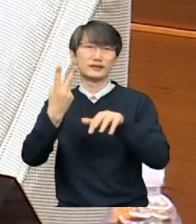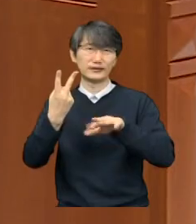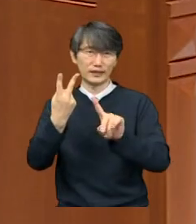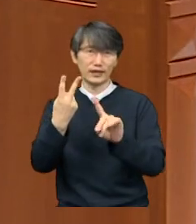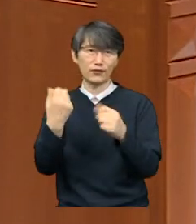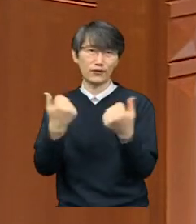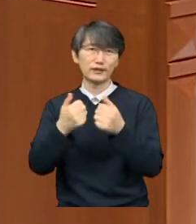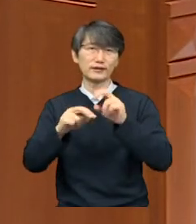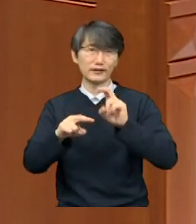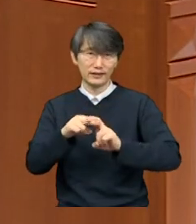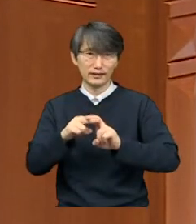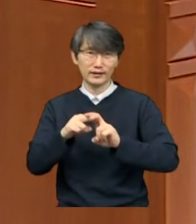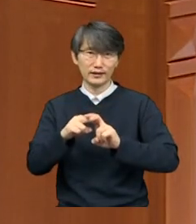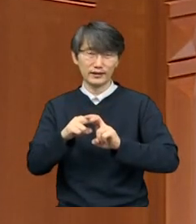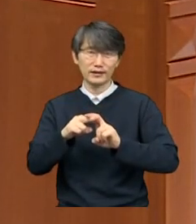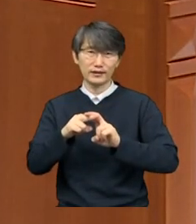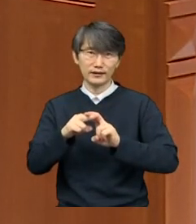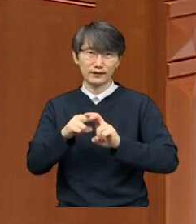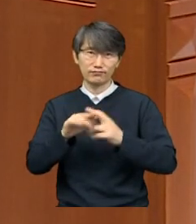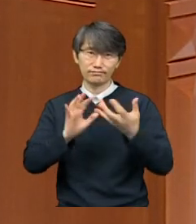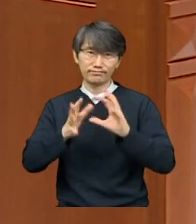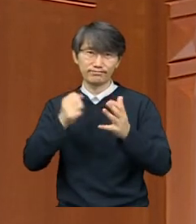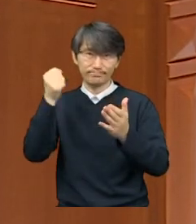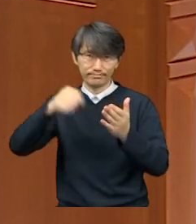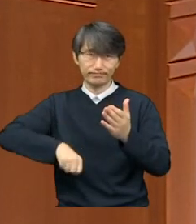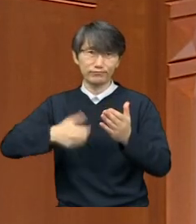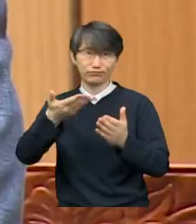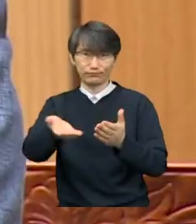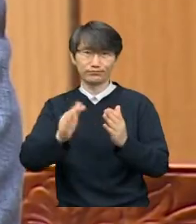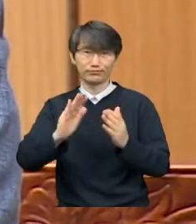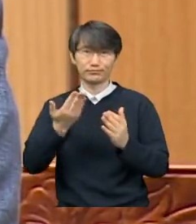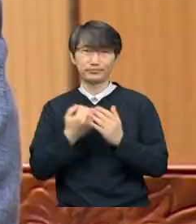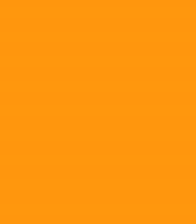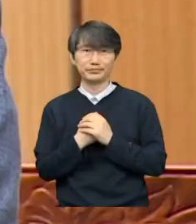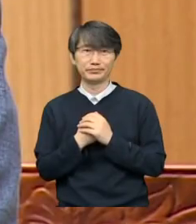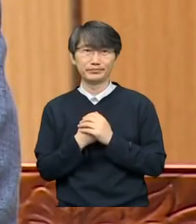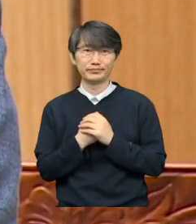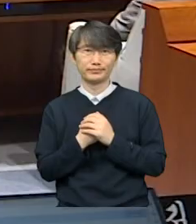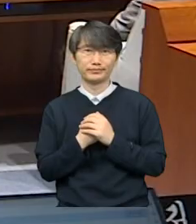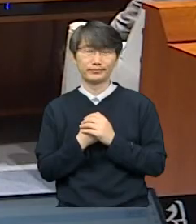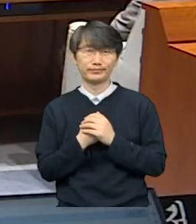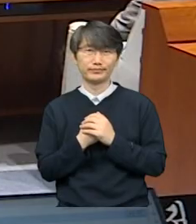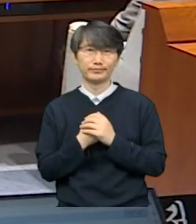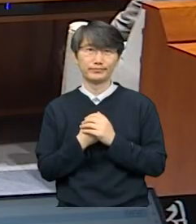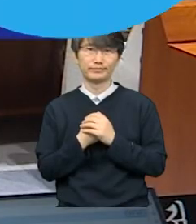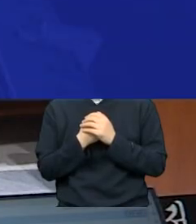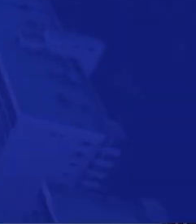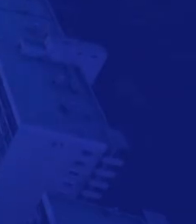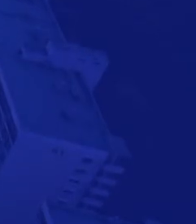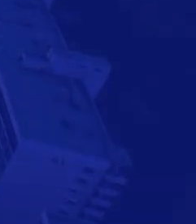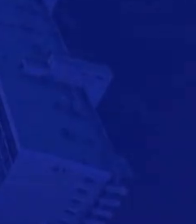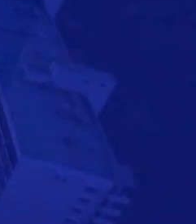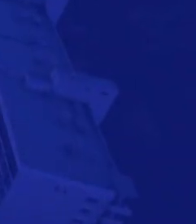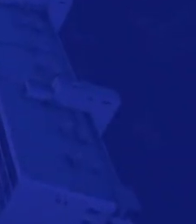본회의에서 추경안의 최종 통과 여부를 결정할 예정입니다. 딜라이브 뉴스 이재용입니다.